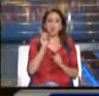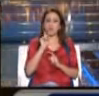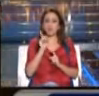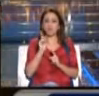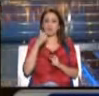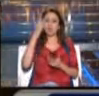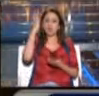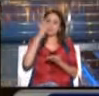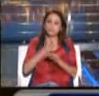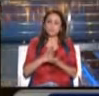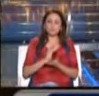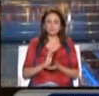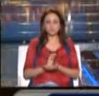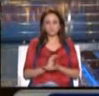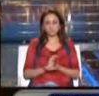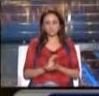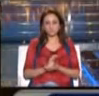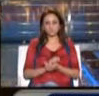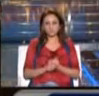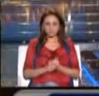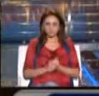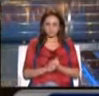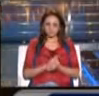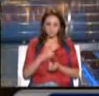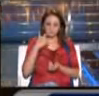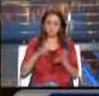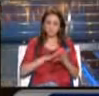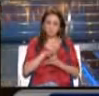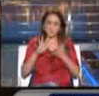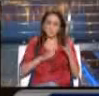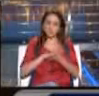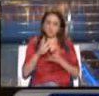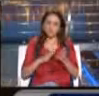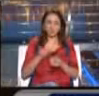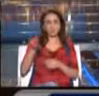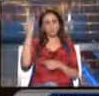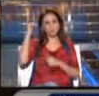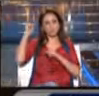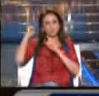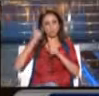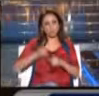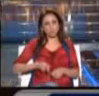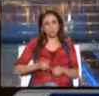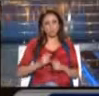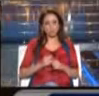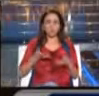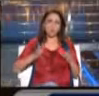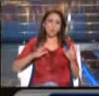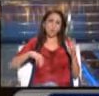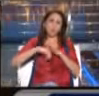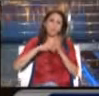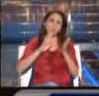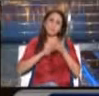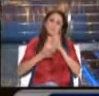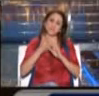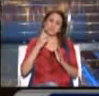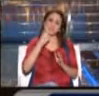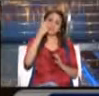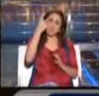وهادف ومش عايز اتطرق بقى لمشاكل كتير يعني الفتره اللي فاتت يعني ما فيش كوره بقالنا سنه ونص ما فيش